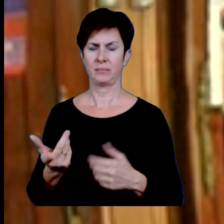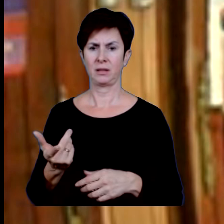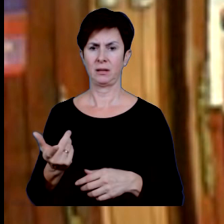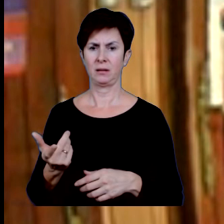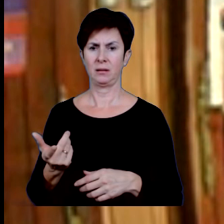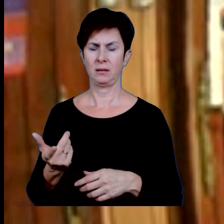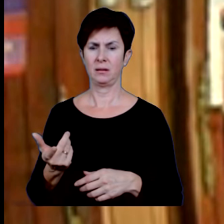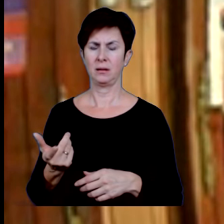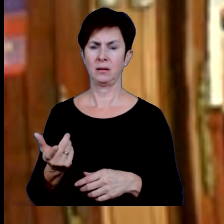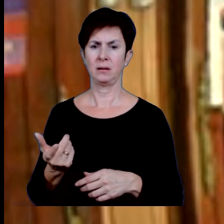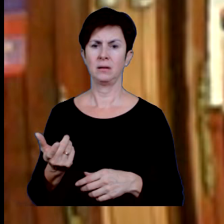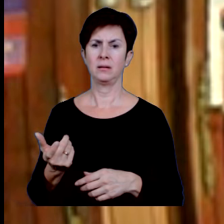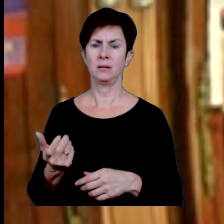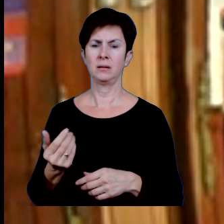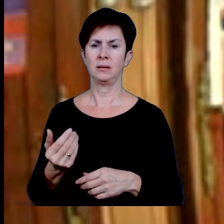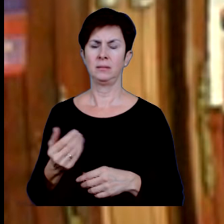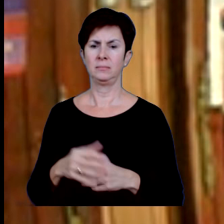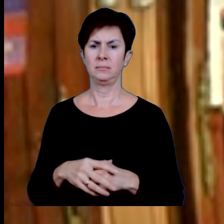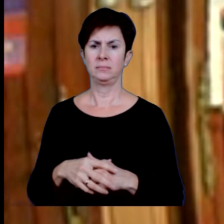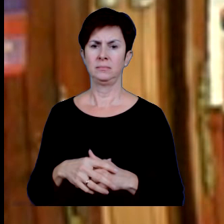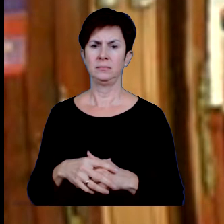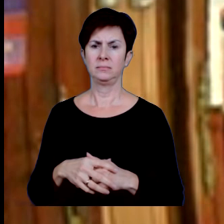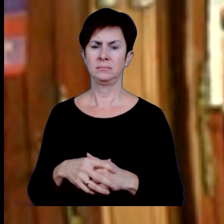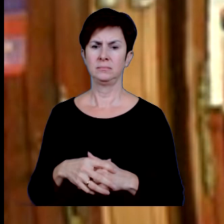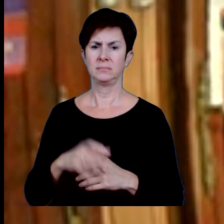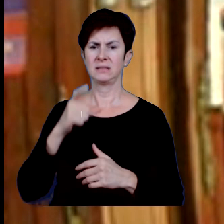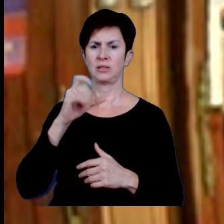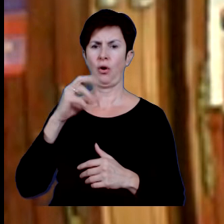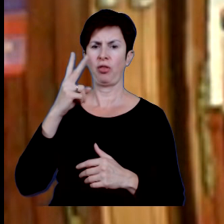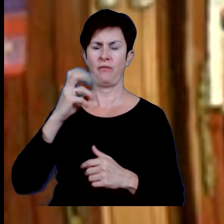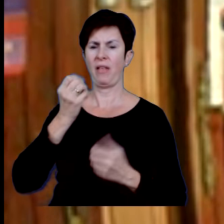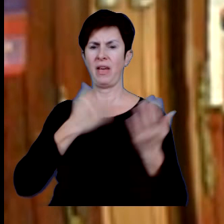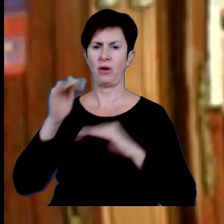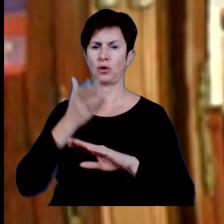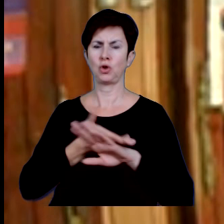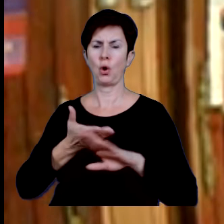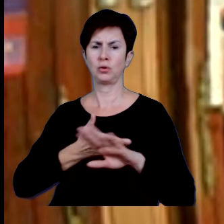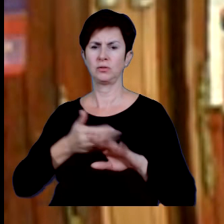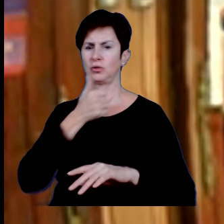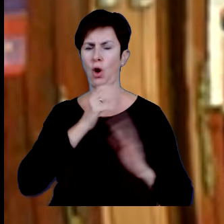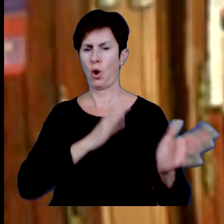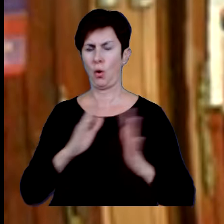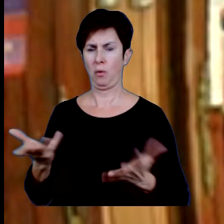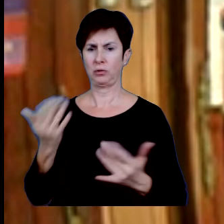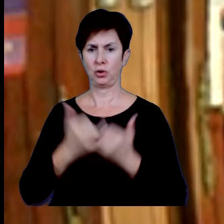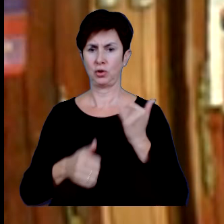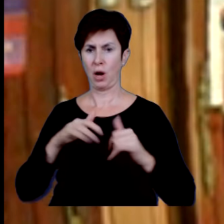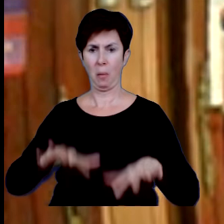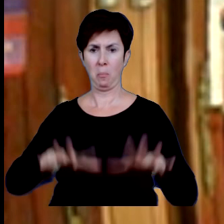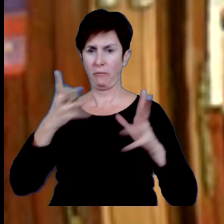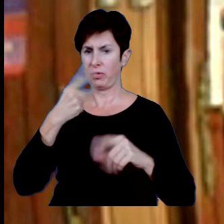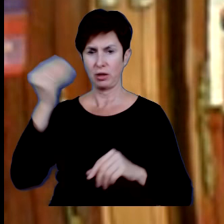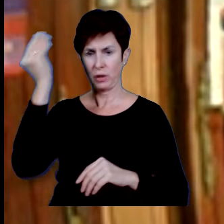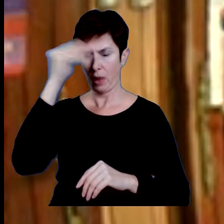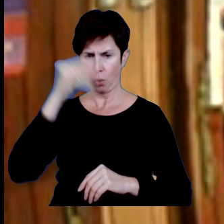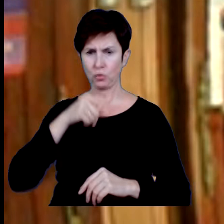rząd takie stwierdzenie, że CO2 największym oszustwem Zielonego Ładu. To jeżeli powódź nie nauczyła, to powtarzam